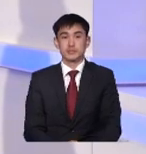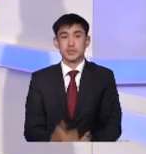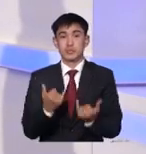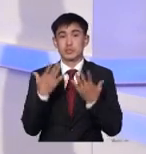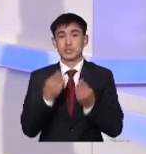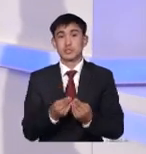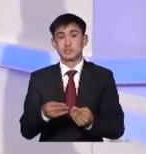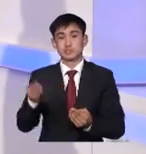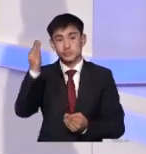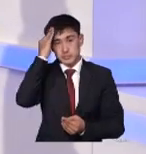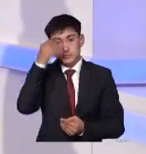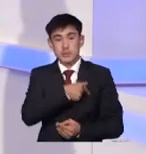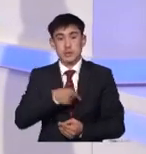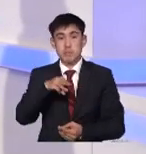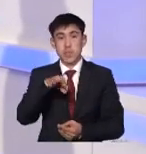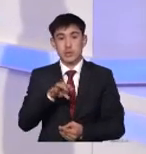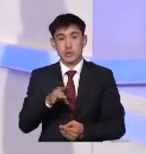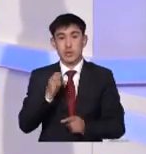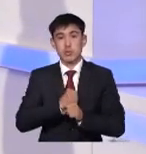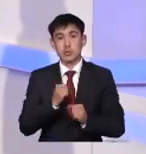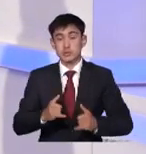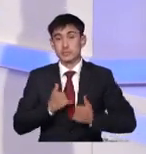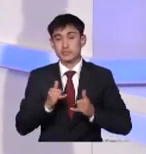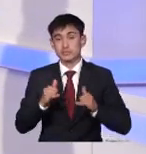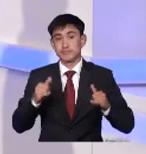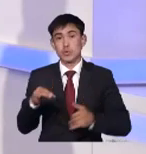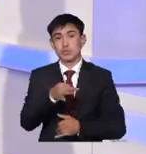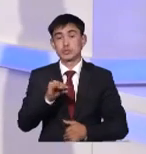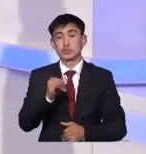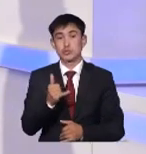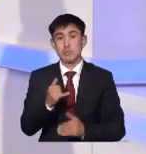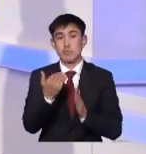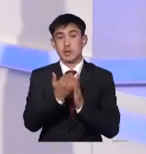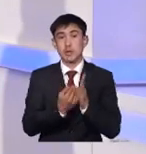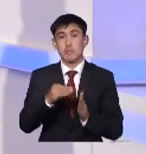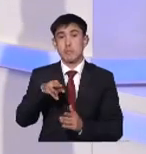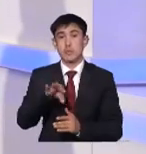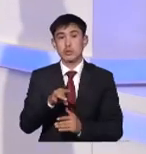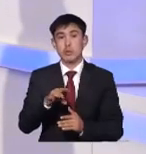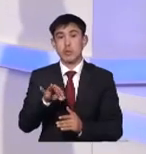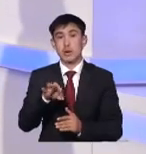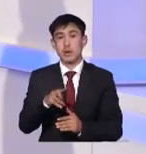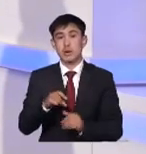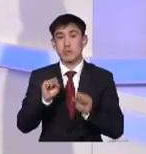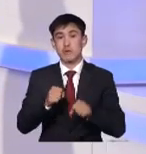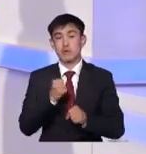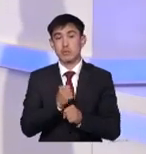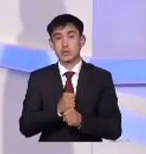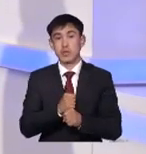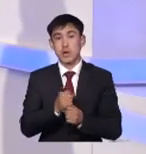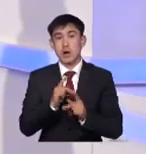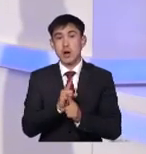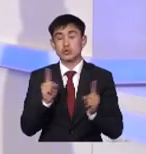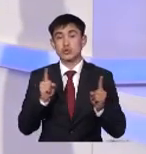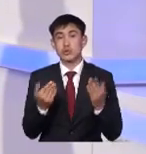На сегодняшний день менторская работа стремительно набирает обороты в области ЖЭЦу. Программа «Ментор по морально-правовой работе» представляет